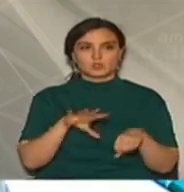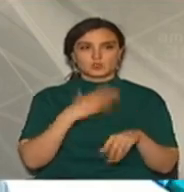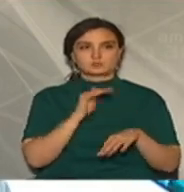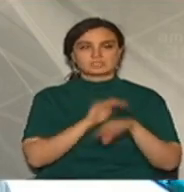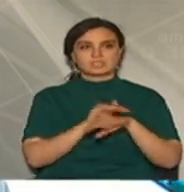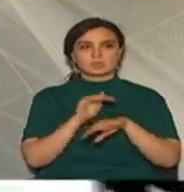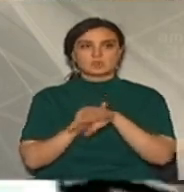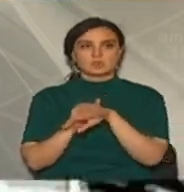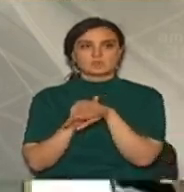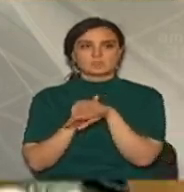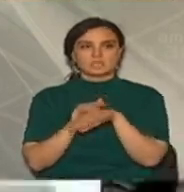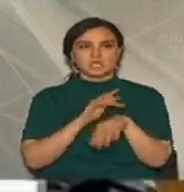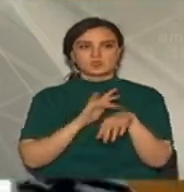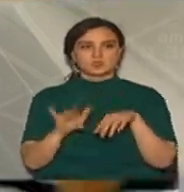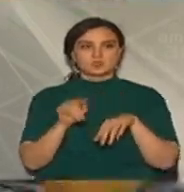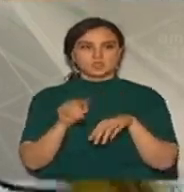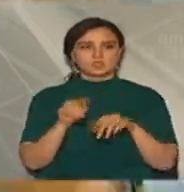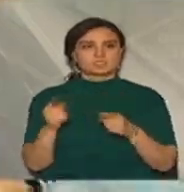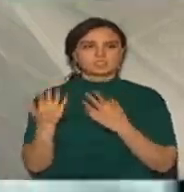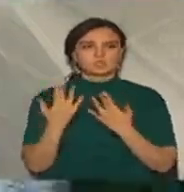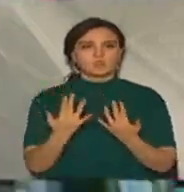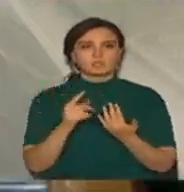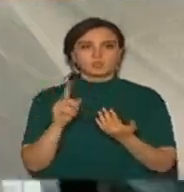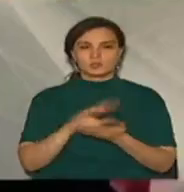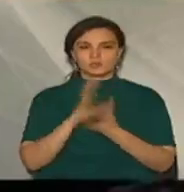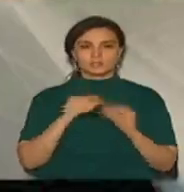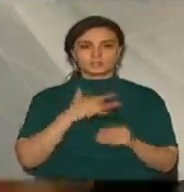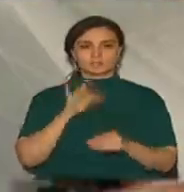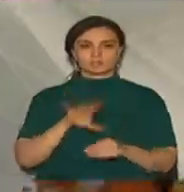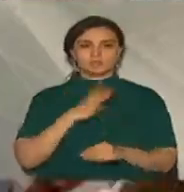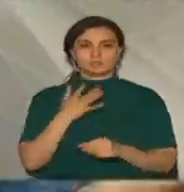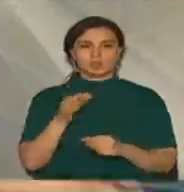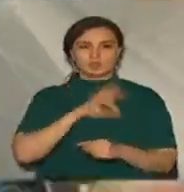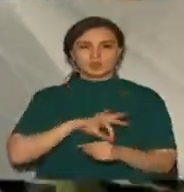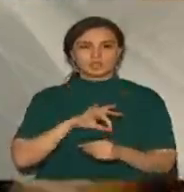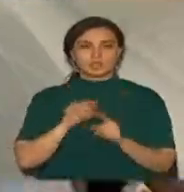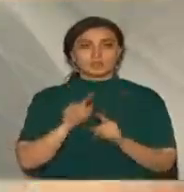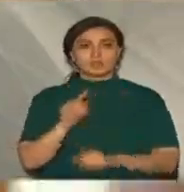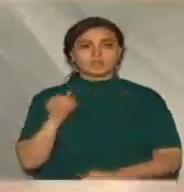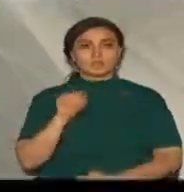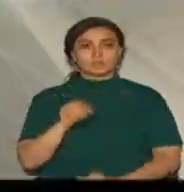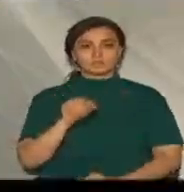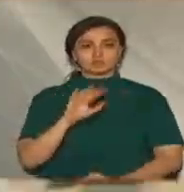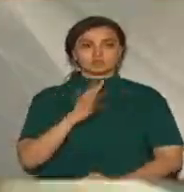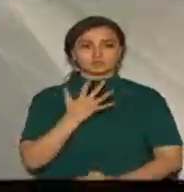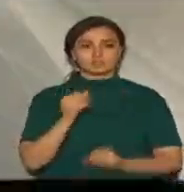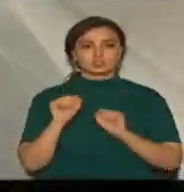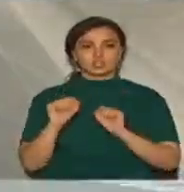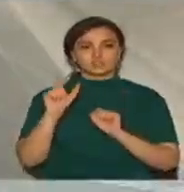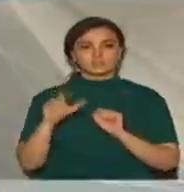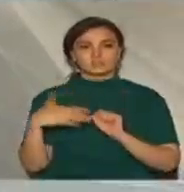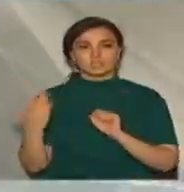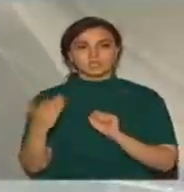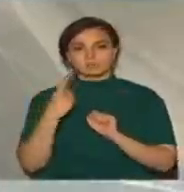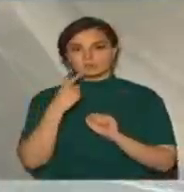მტკიცებულებების განადგურების თვალსაზრისით და ის ითხოვდა, რომ ყველაზე მკაცრი ფორმა ყოფილიყო გამოყენება. თუმცა ამ შემთხვევაში დაცვის მხარემ განმარტა,